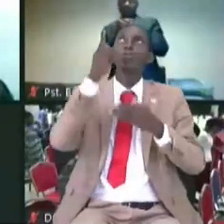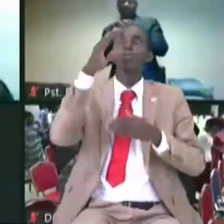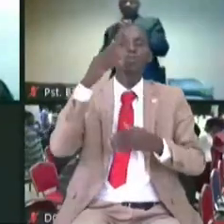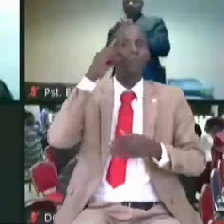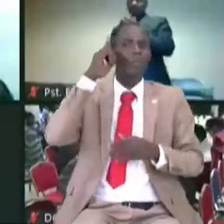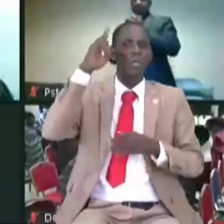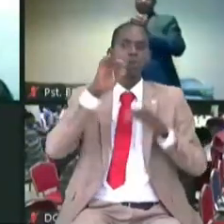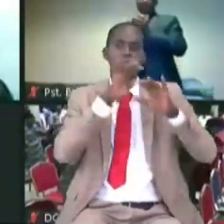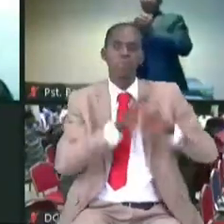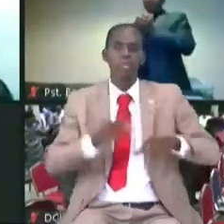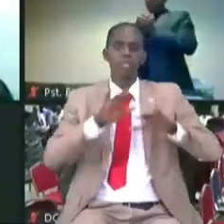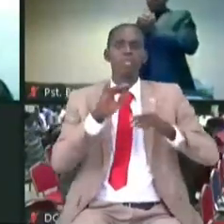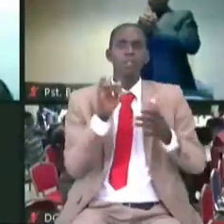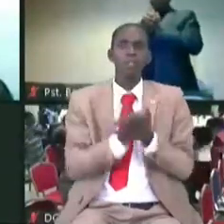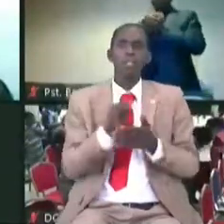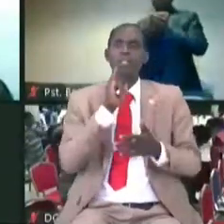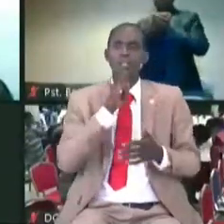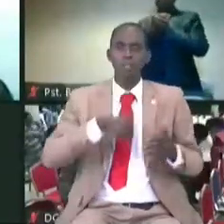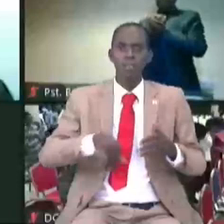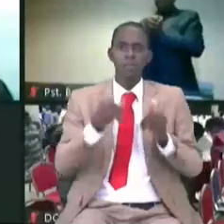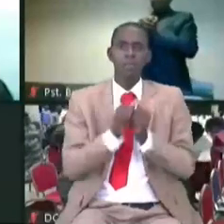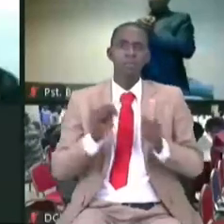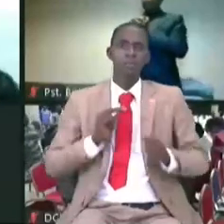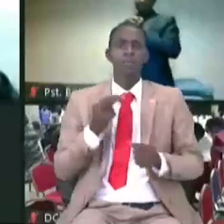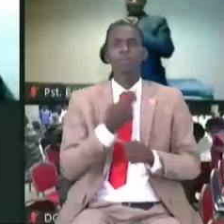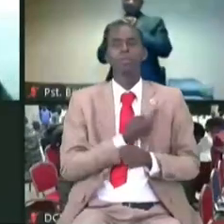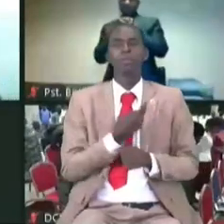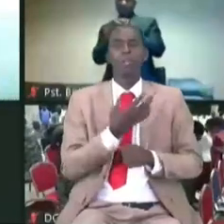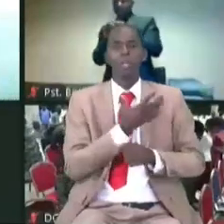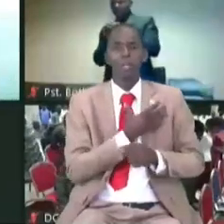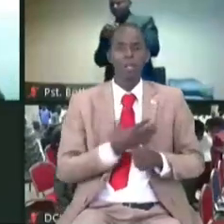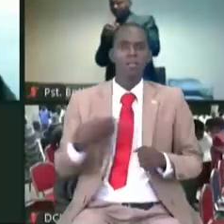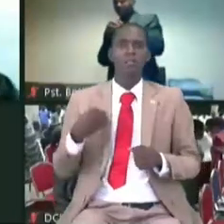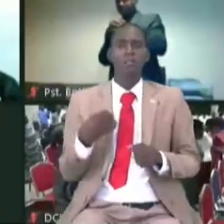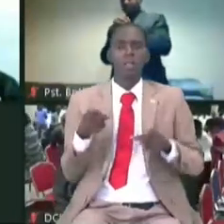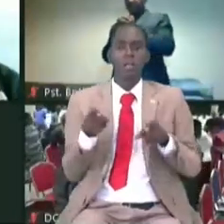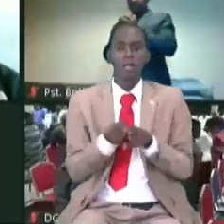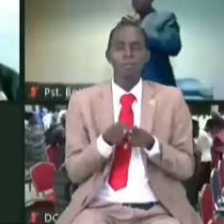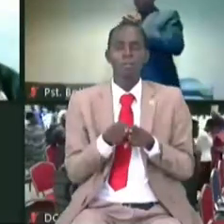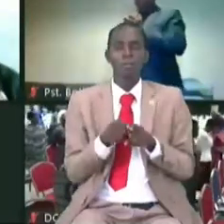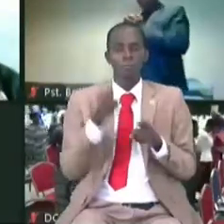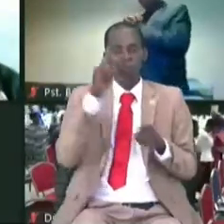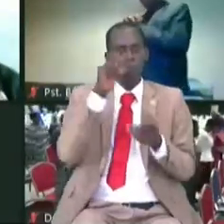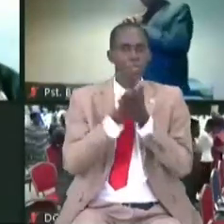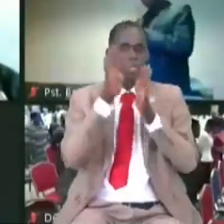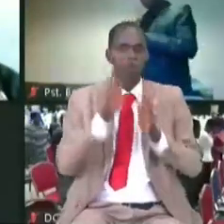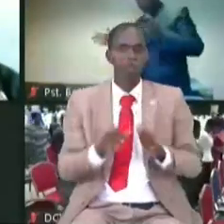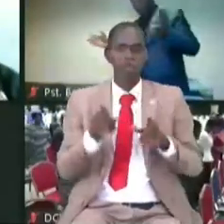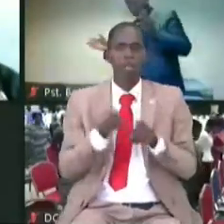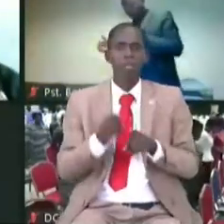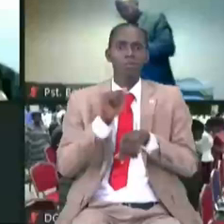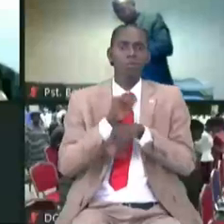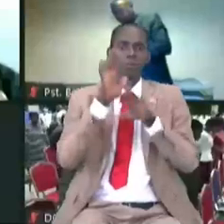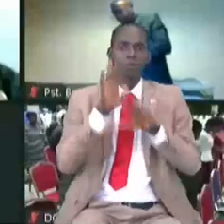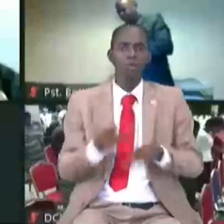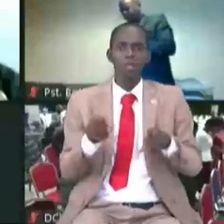disponible. Et en tant que croyant, en tant que ministre, en tant qu'ouvrier et pasteur et dirigeant dans